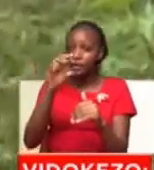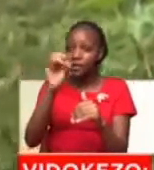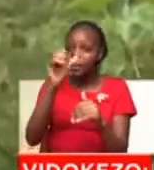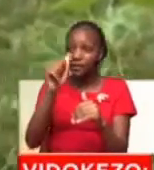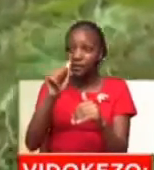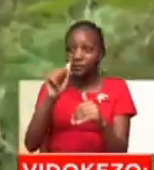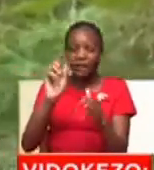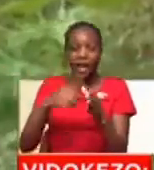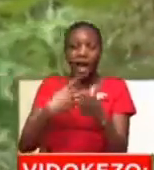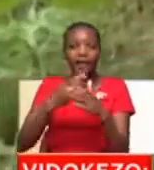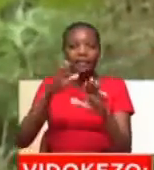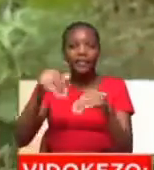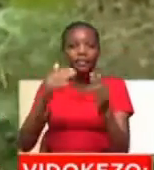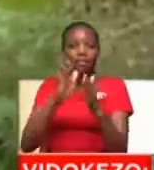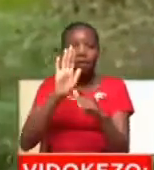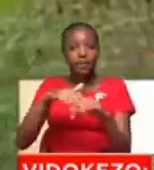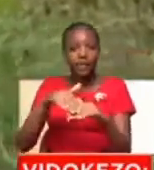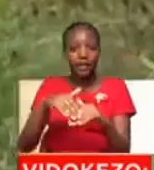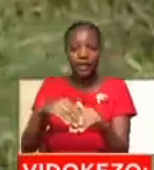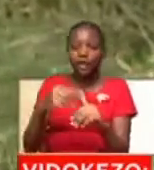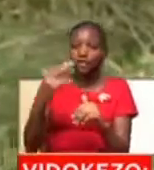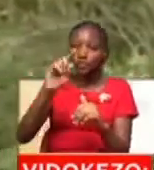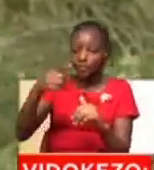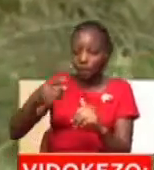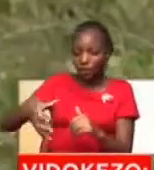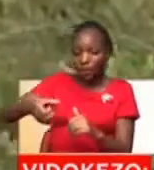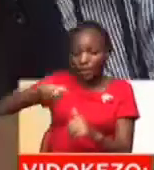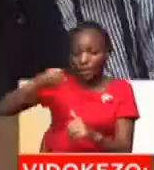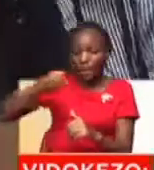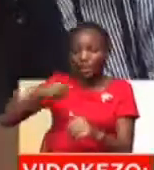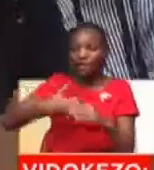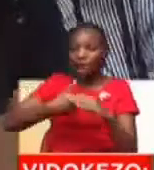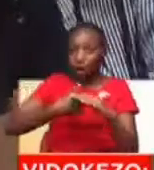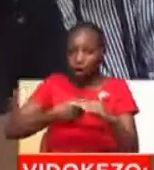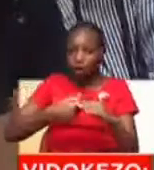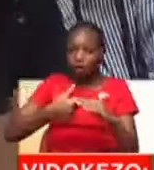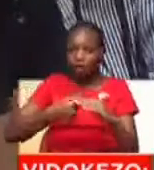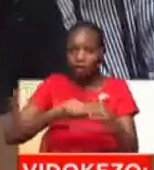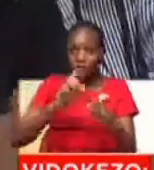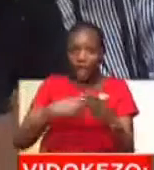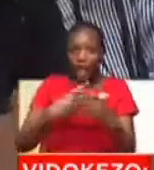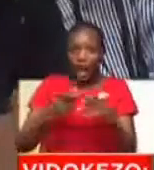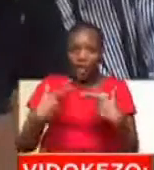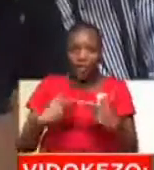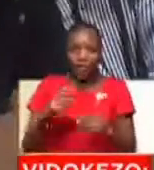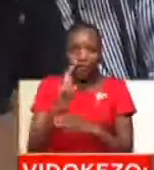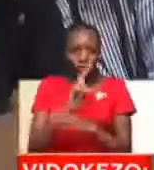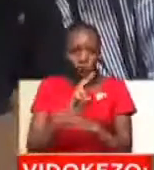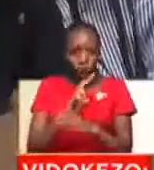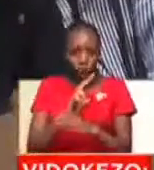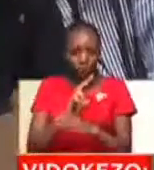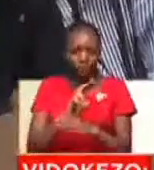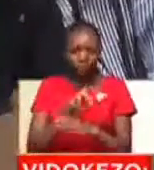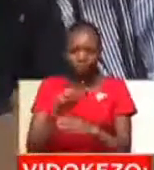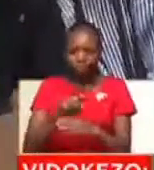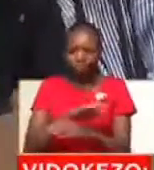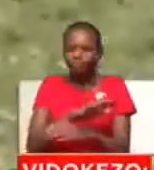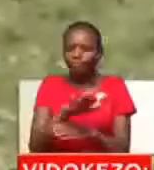huzalisha zaidi ya magunia 1200 kila mwaka na hutegemewa pakubwa na mamia ya wafungwa